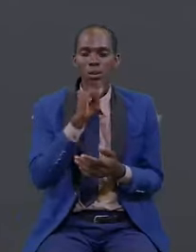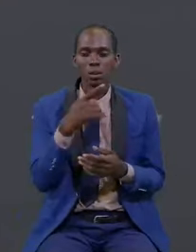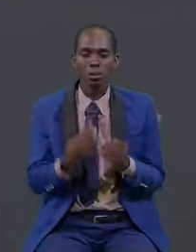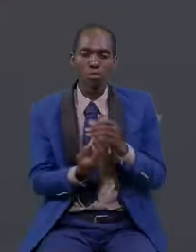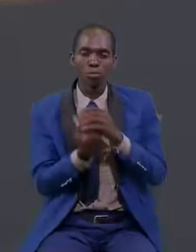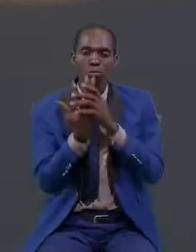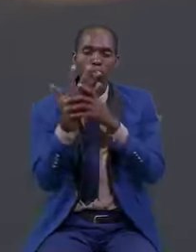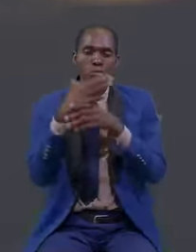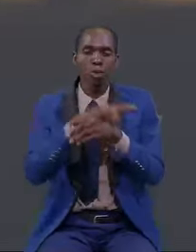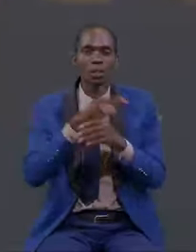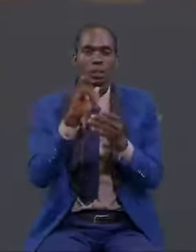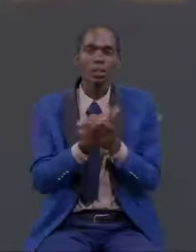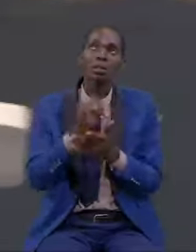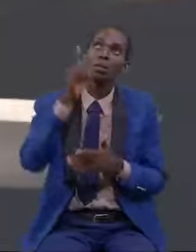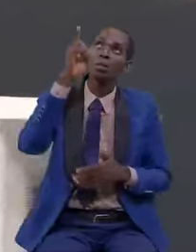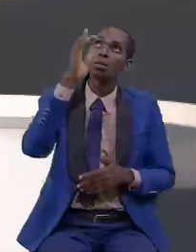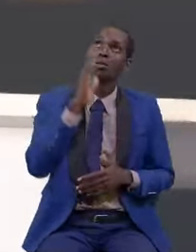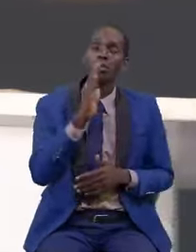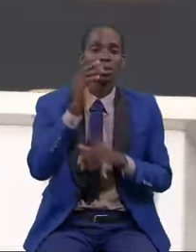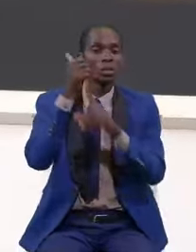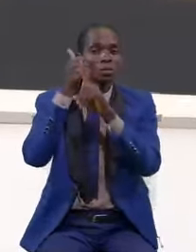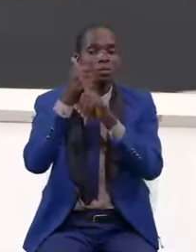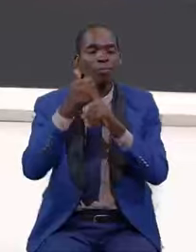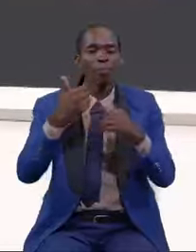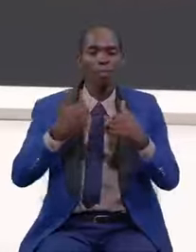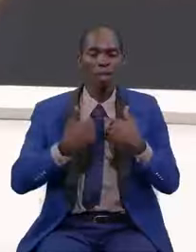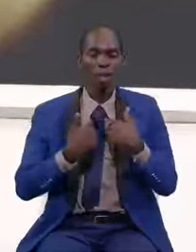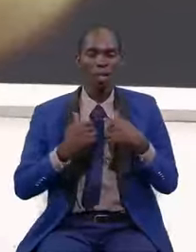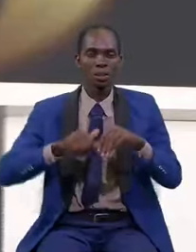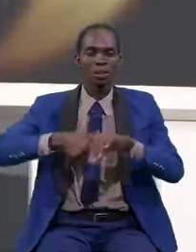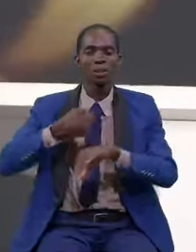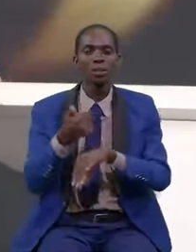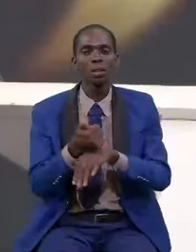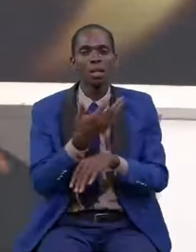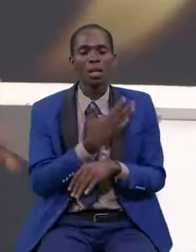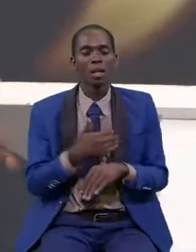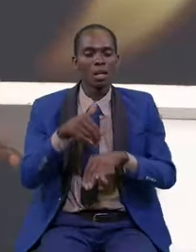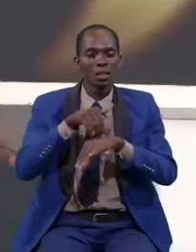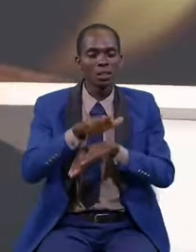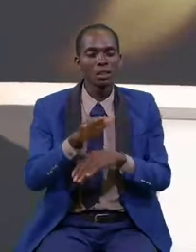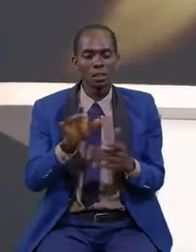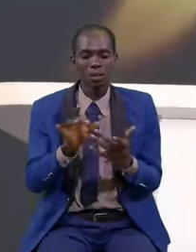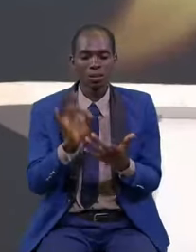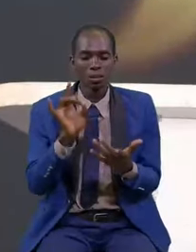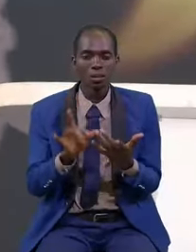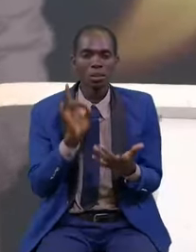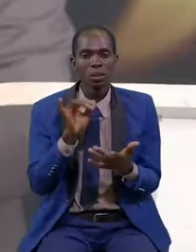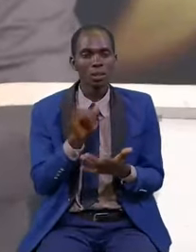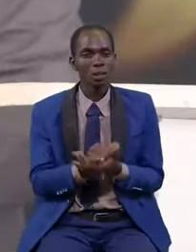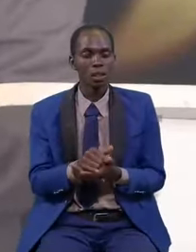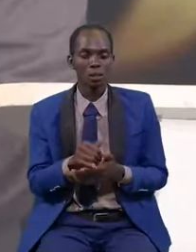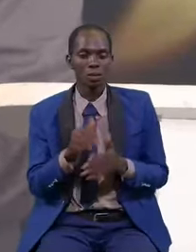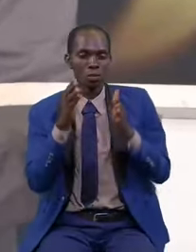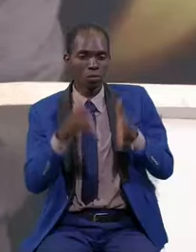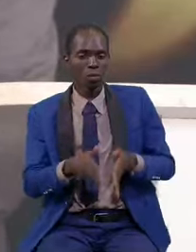source, la fontaine que Dieu lui-même a approuvée, qu'il a nommée, que lui y